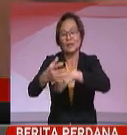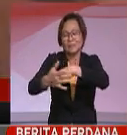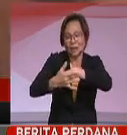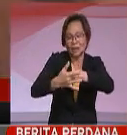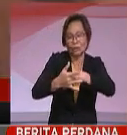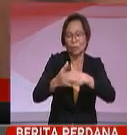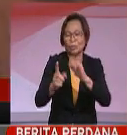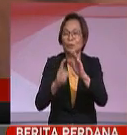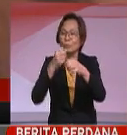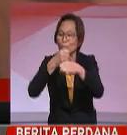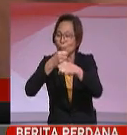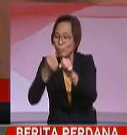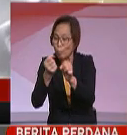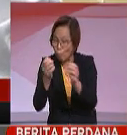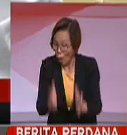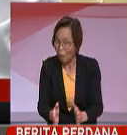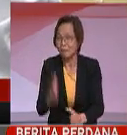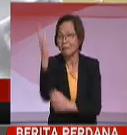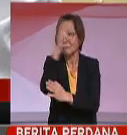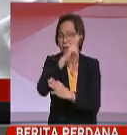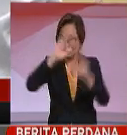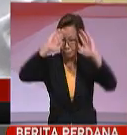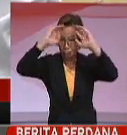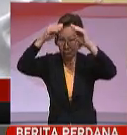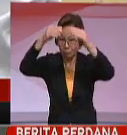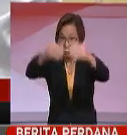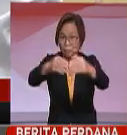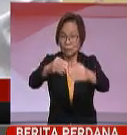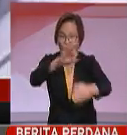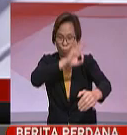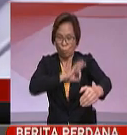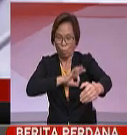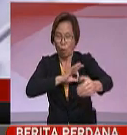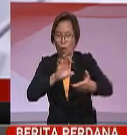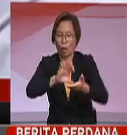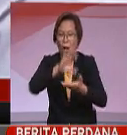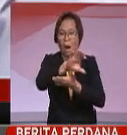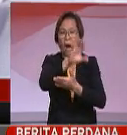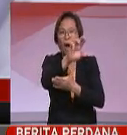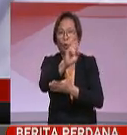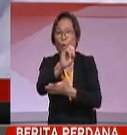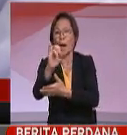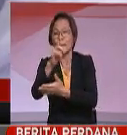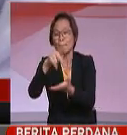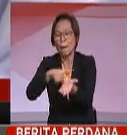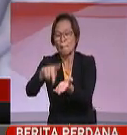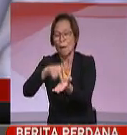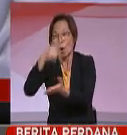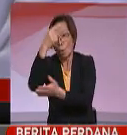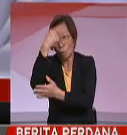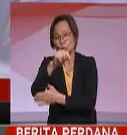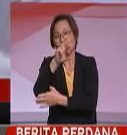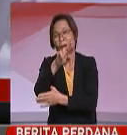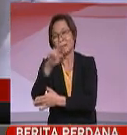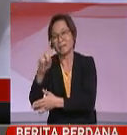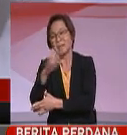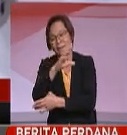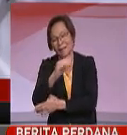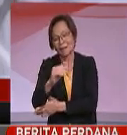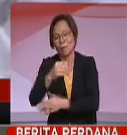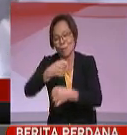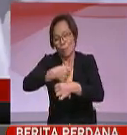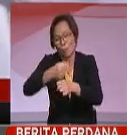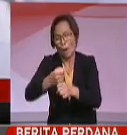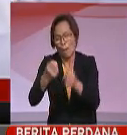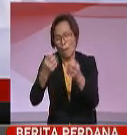beberapa kerajaan memberi penekanan kepada pelangan pelaburan array atas perbelanjaan untuk Rendy disamping